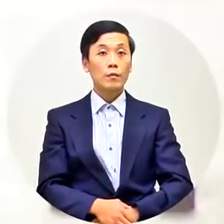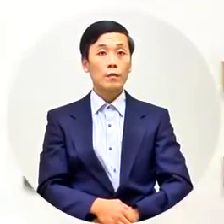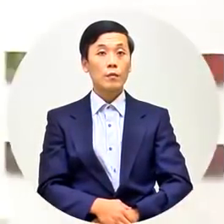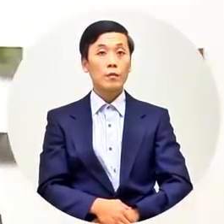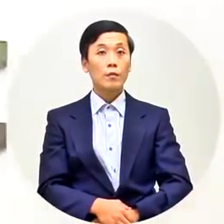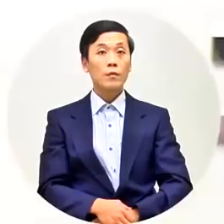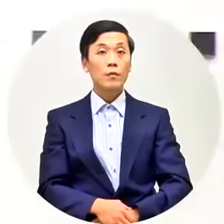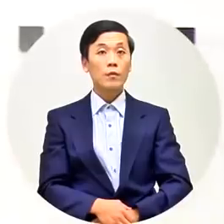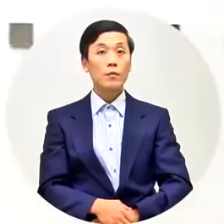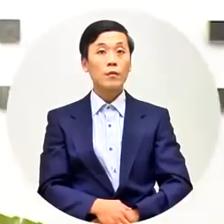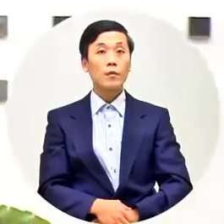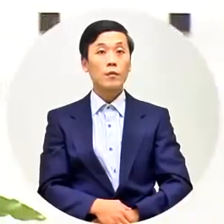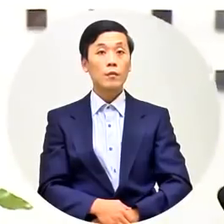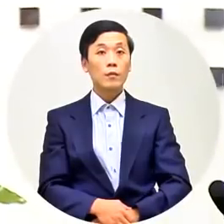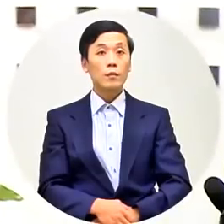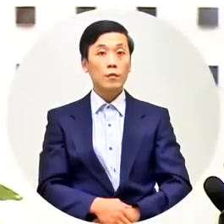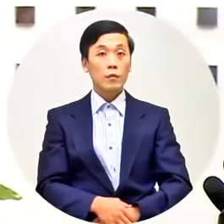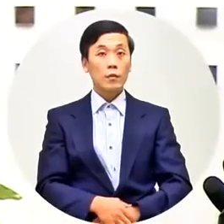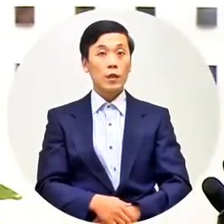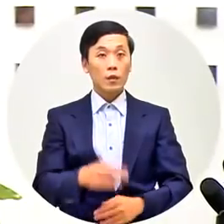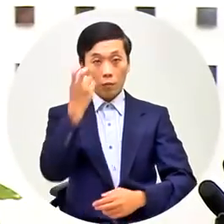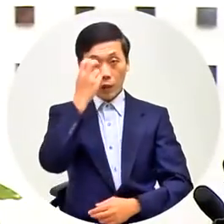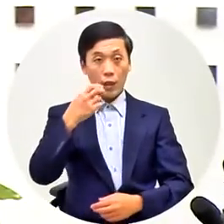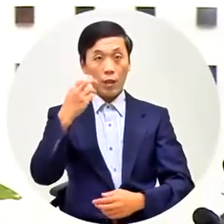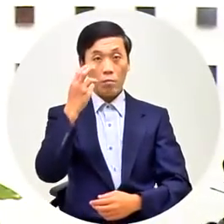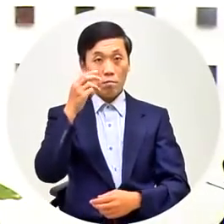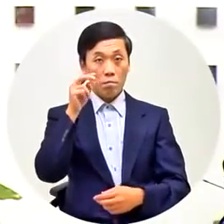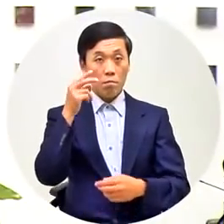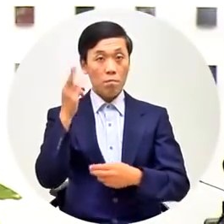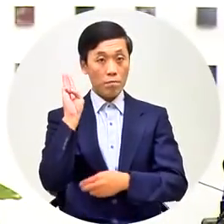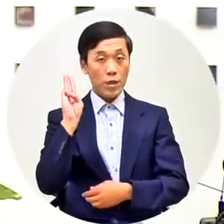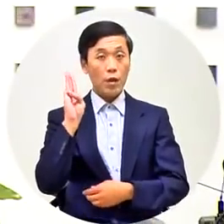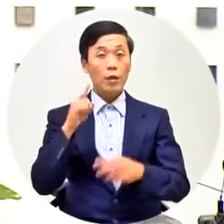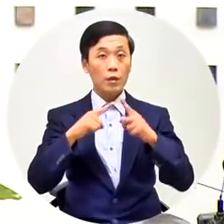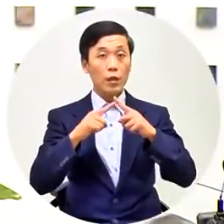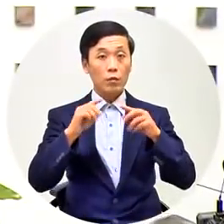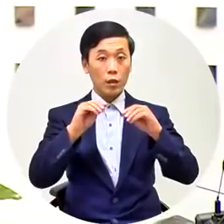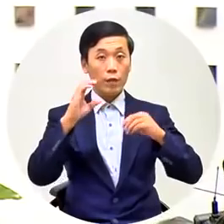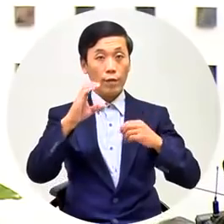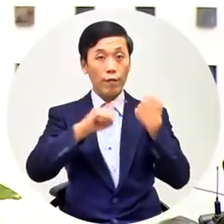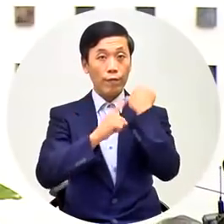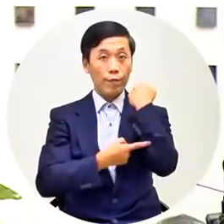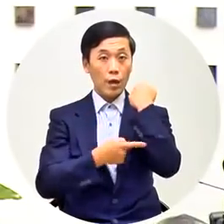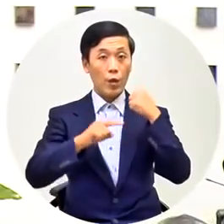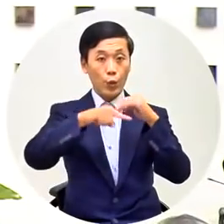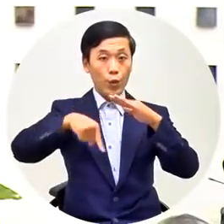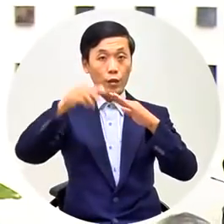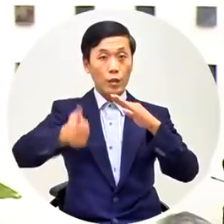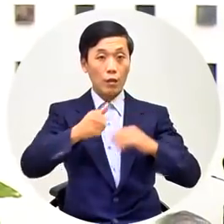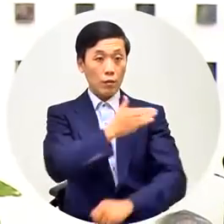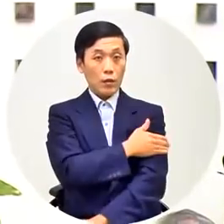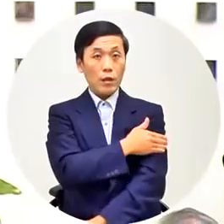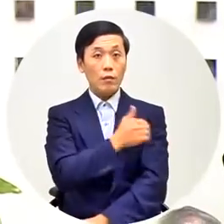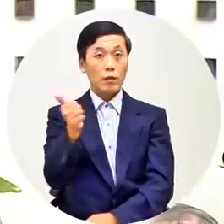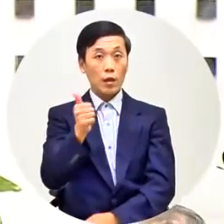监誓人台湾高雄地方法院陈忠和院长，第三届议会全体同仁及